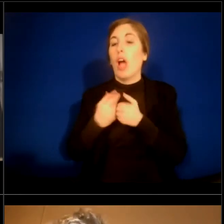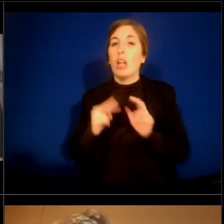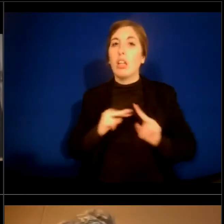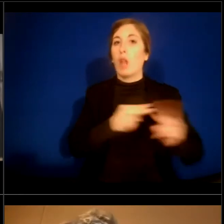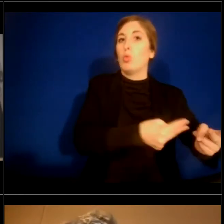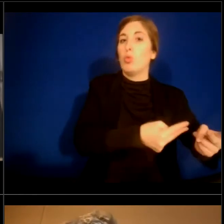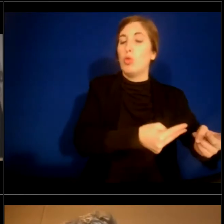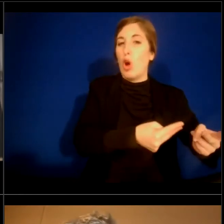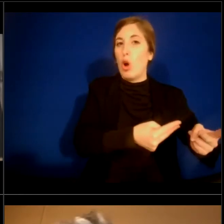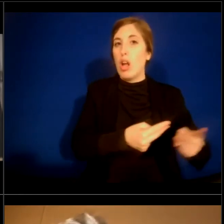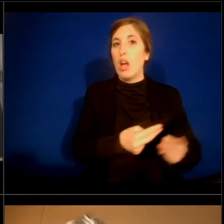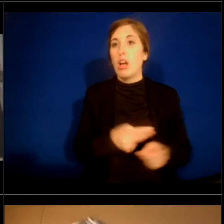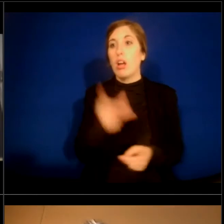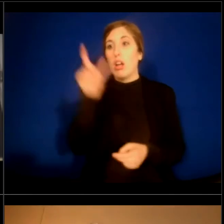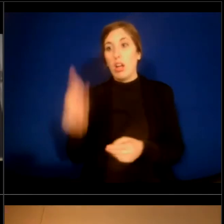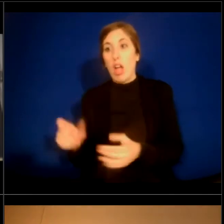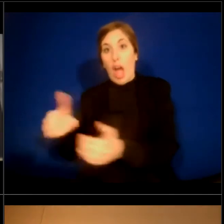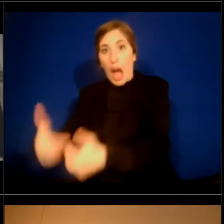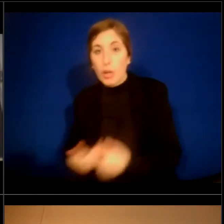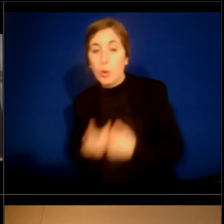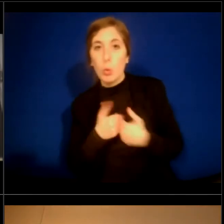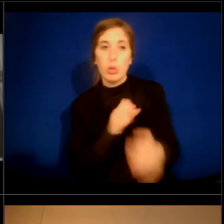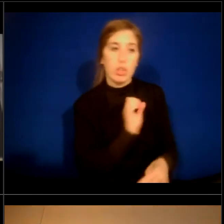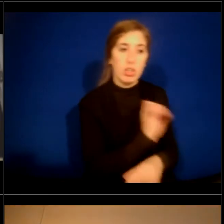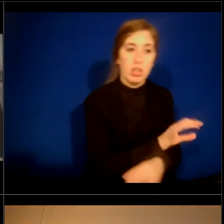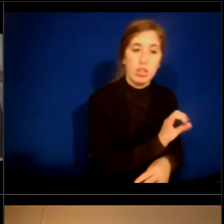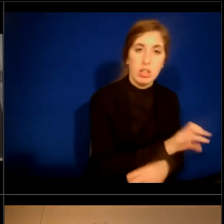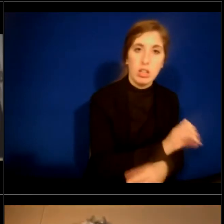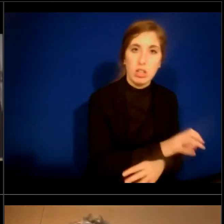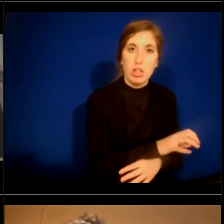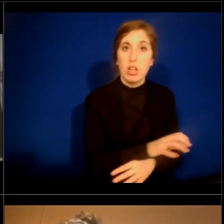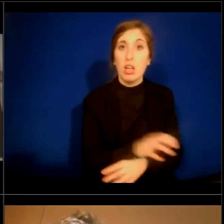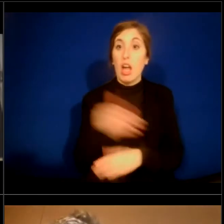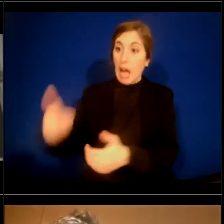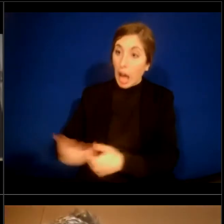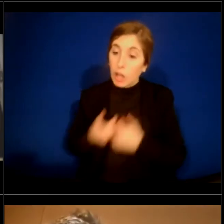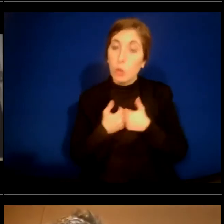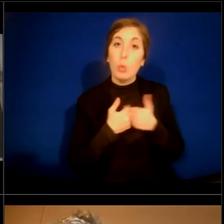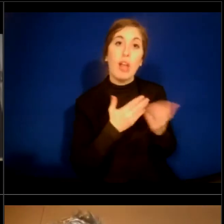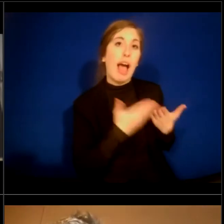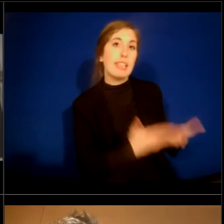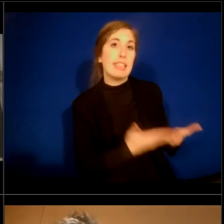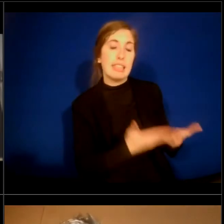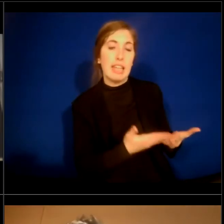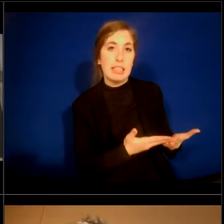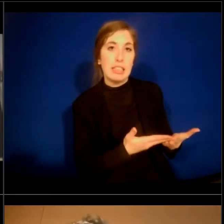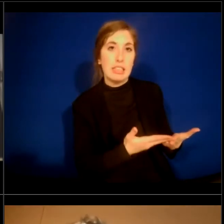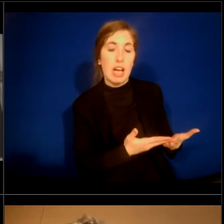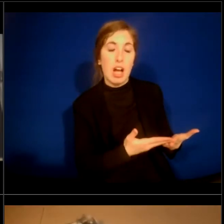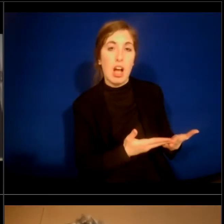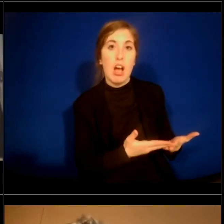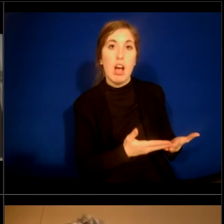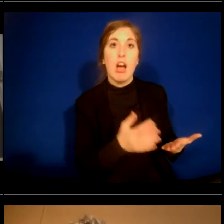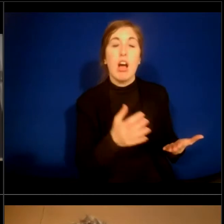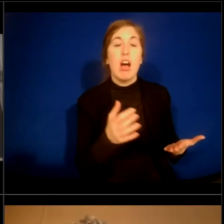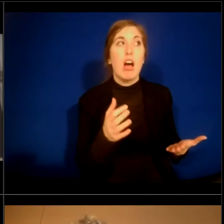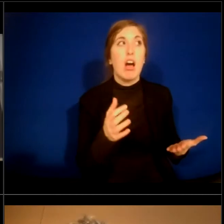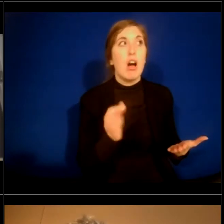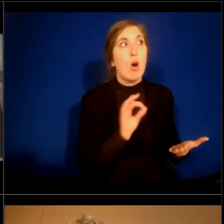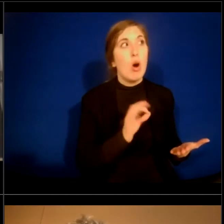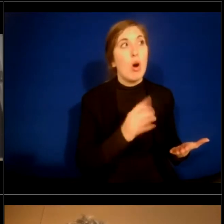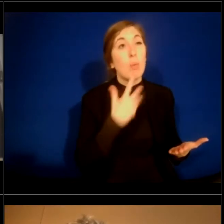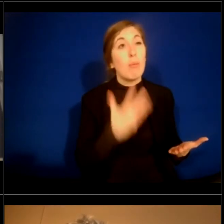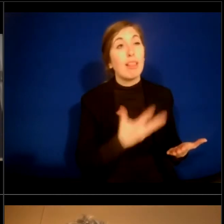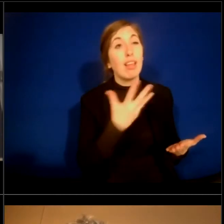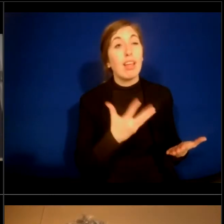a insegnare, ci aiutino ad assistere, ci aiutino a, come dire, animare il tempo